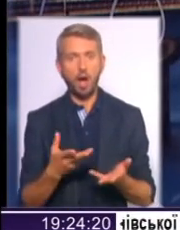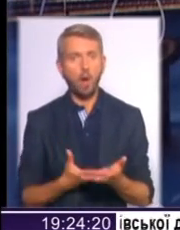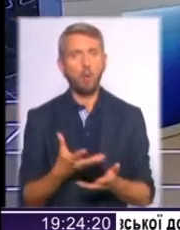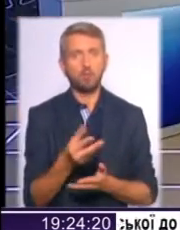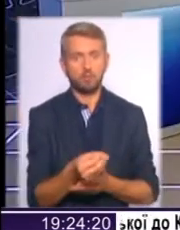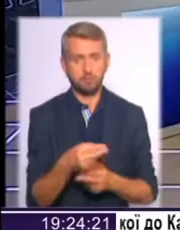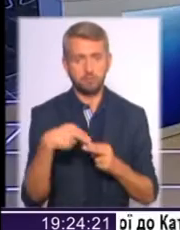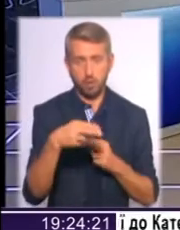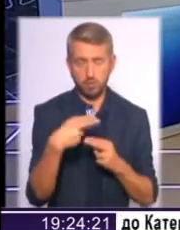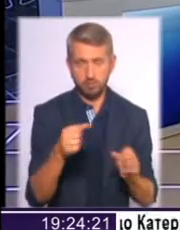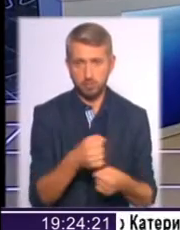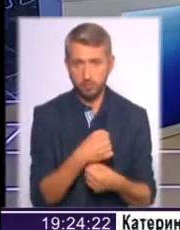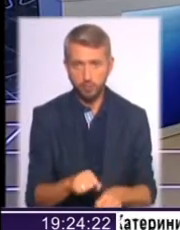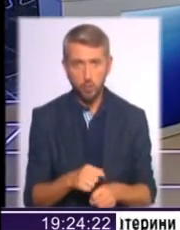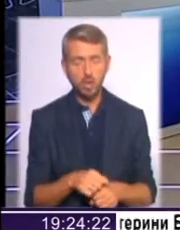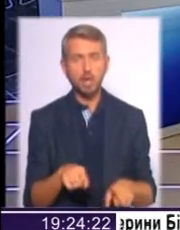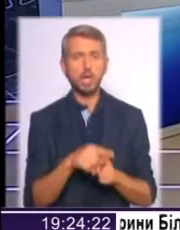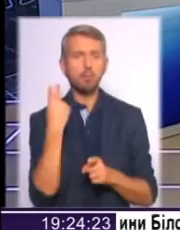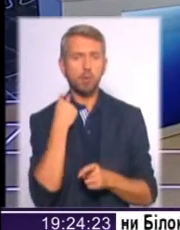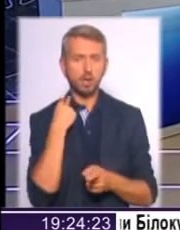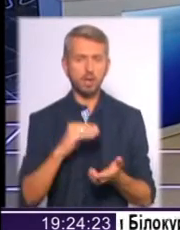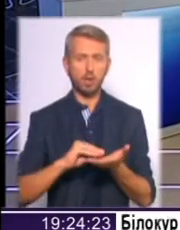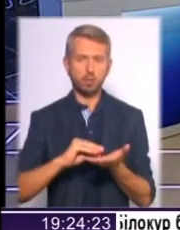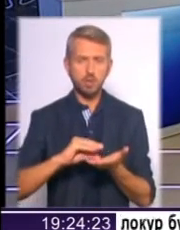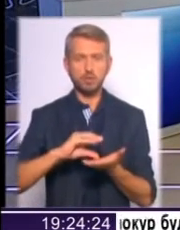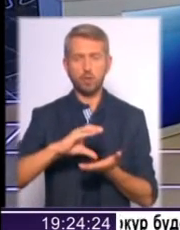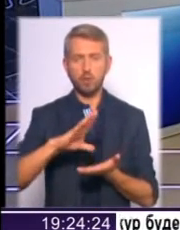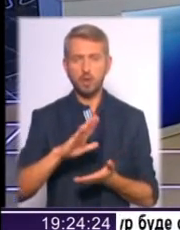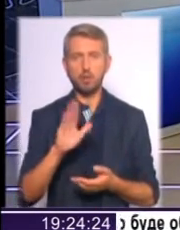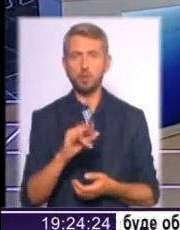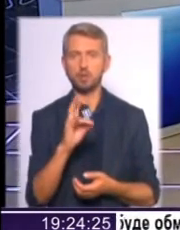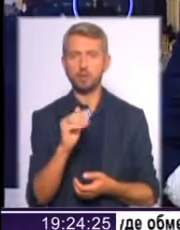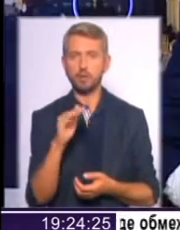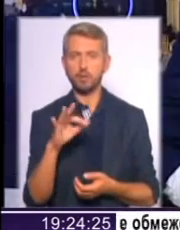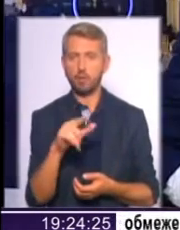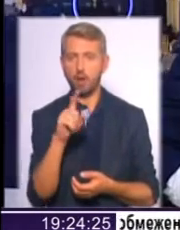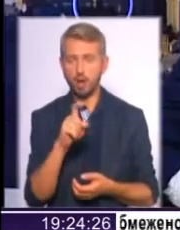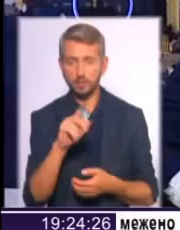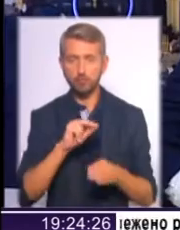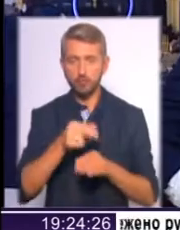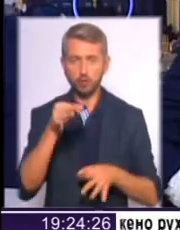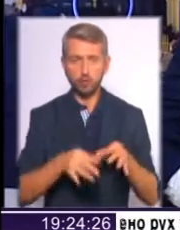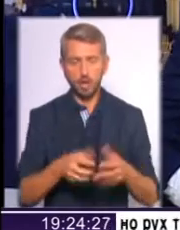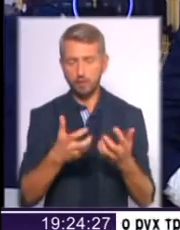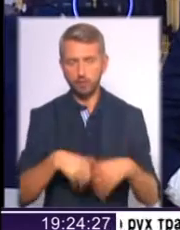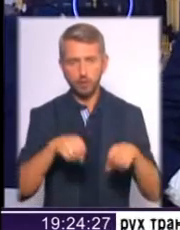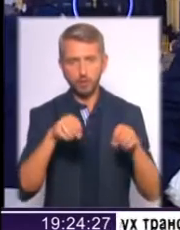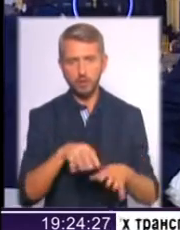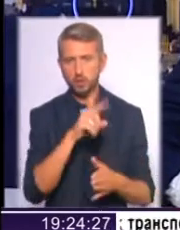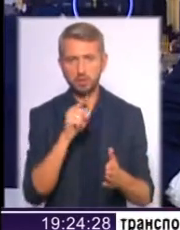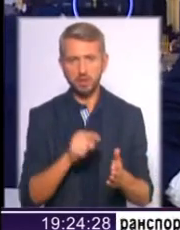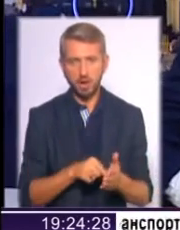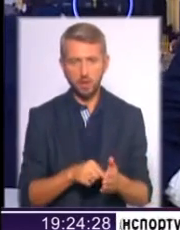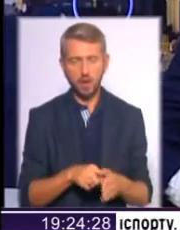борги накопичуються, і потім Нафтогаз автоматично через суди вирішує питання